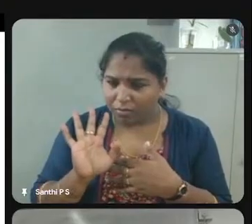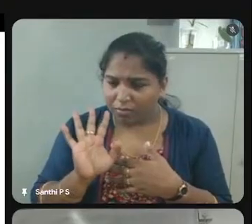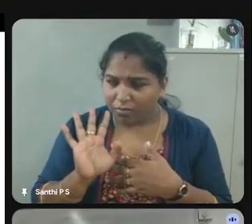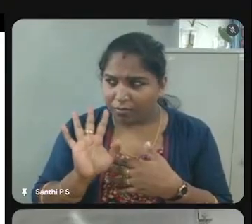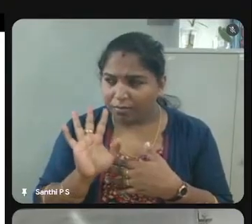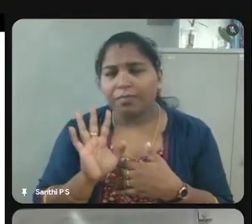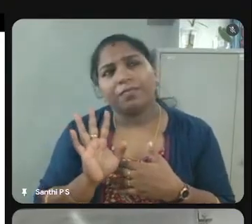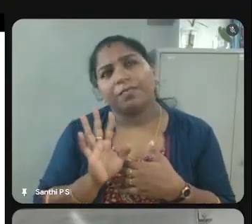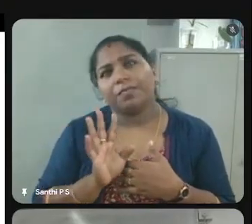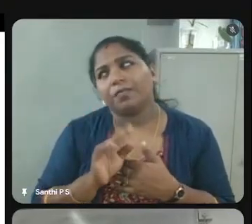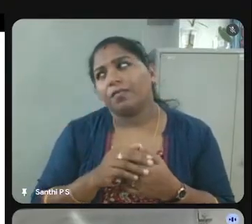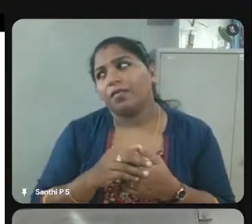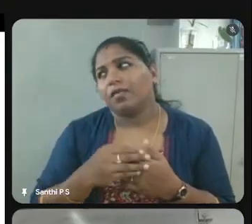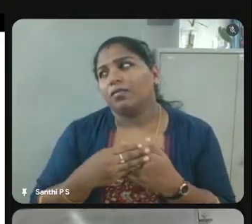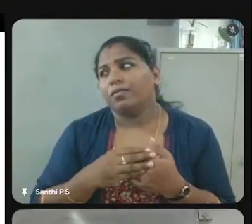ക്ലിയർ ആവുന്നില്ല മാം.